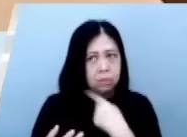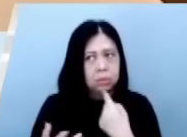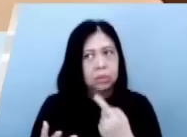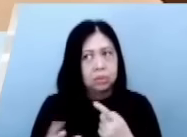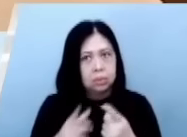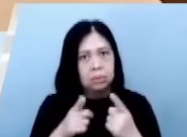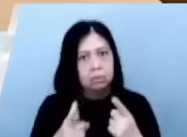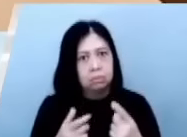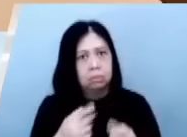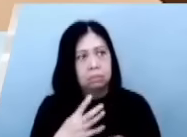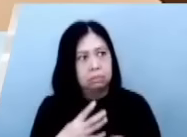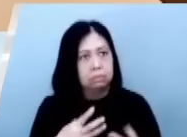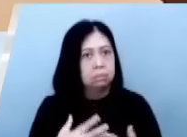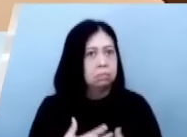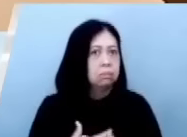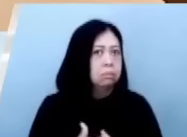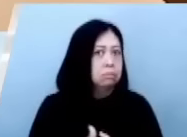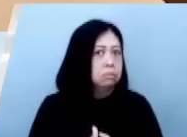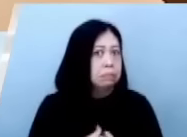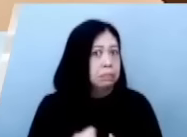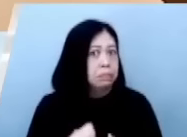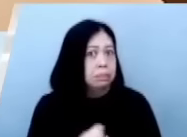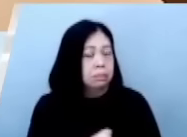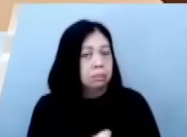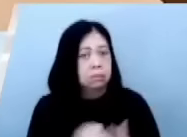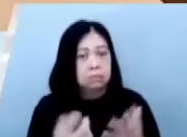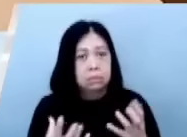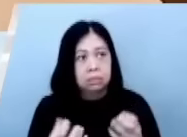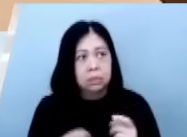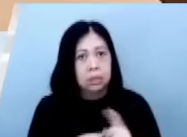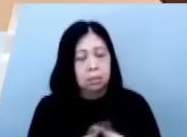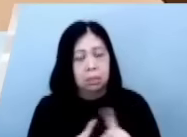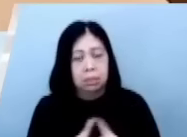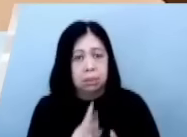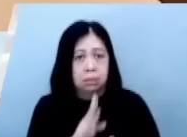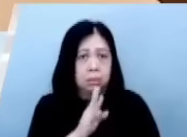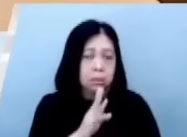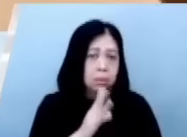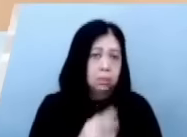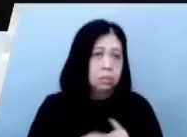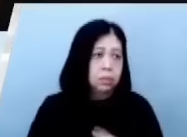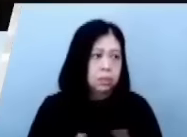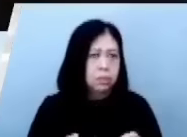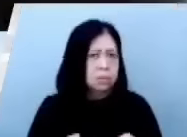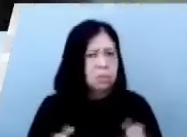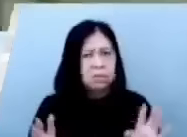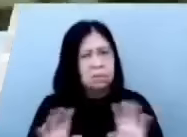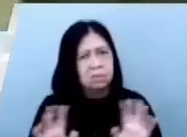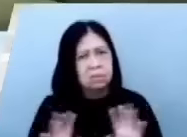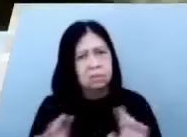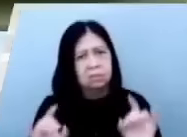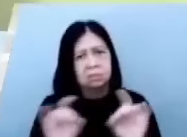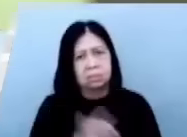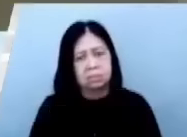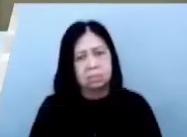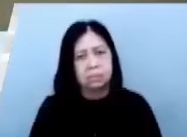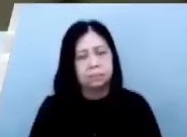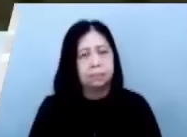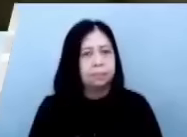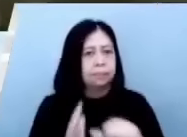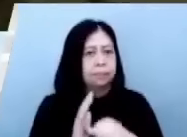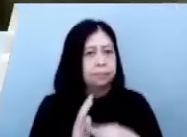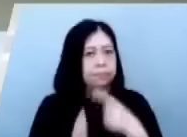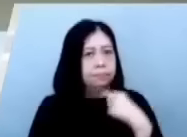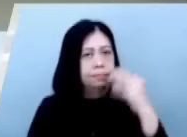ano yung senador eh, kung ano ang mga sinasabi, pero huwag na natin patulan. Idiniin ng Speaker na ang